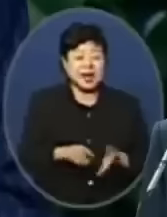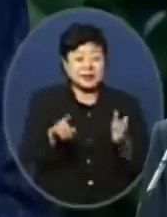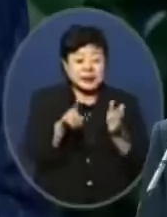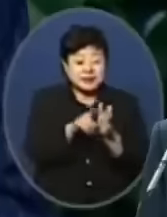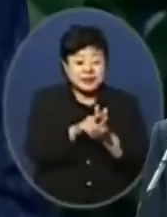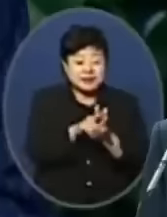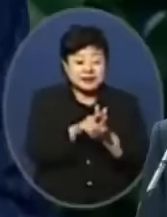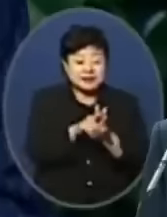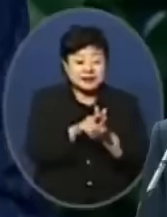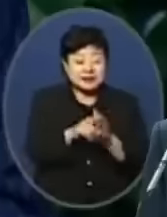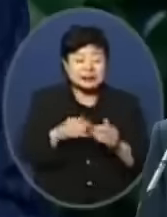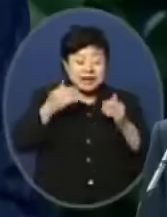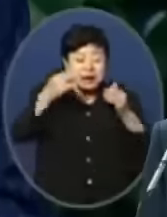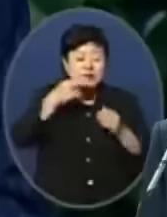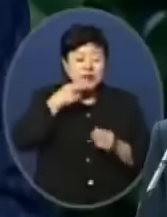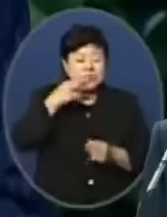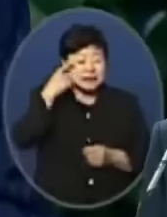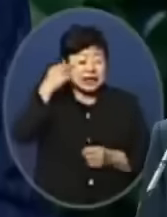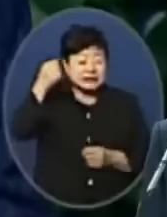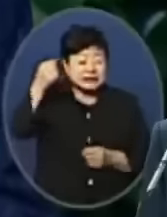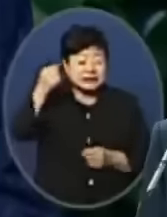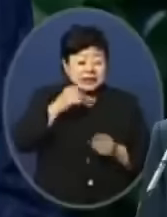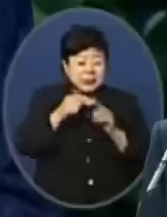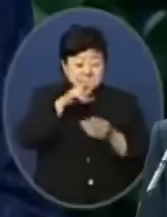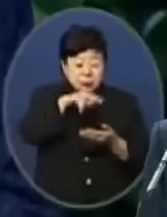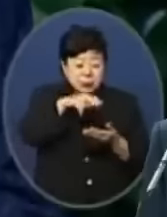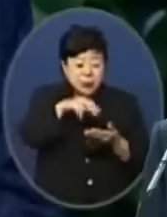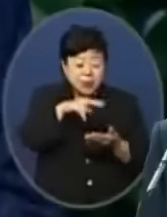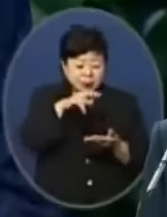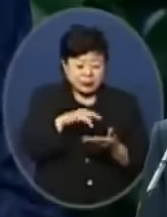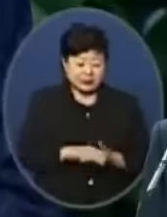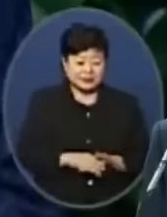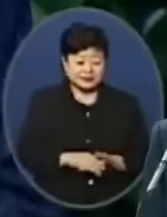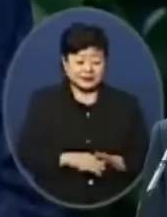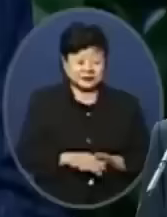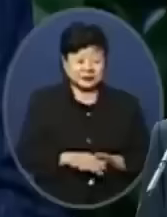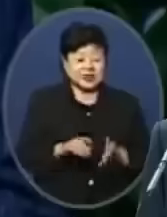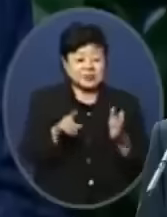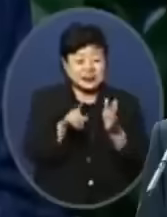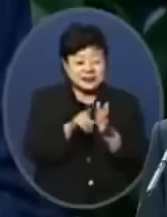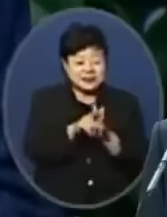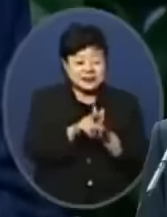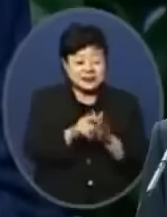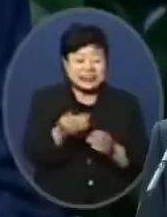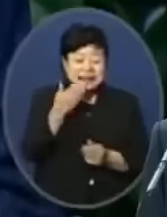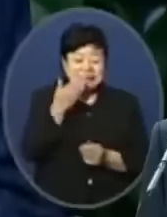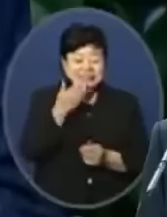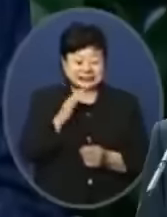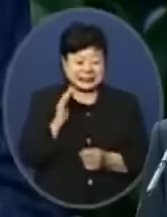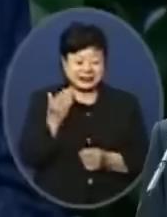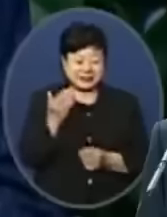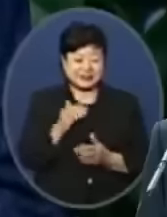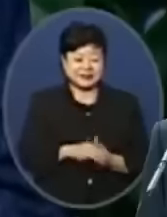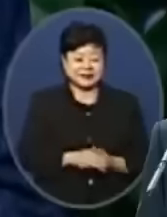믿음이 안 자란다고 생각하는데 성경을 읽으면 성경이 믿음의 양식이 되어서